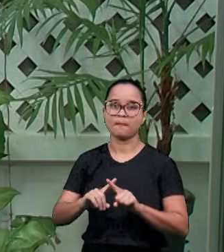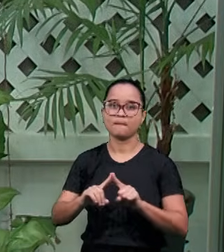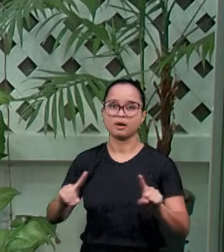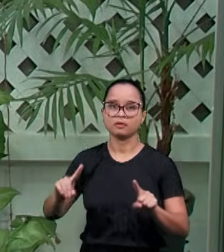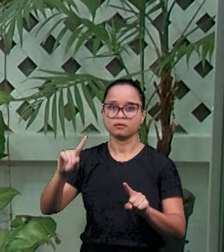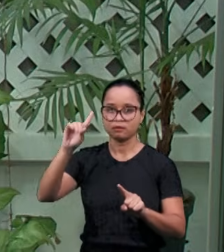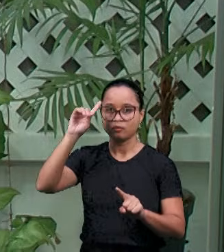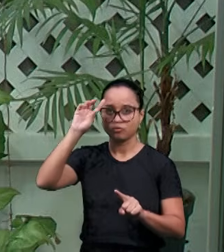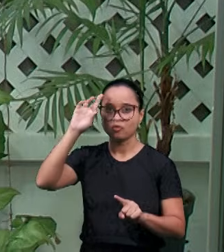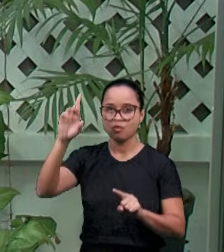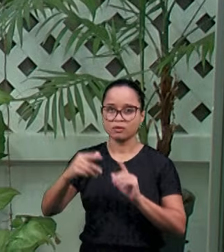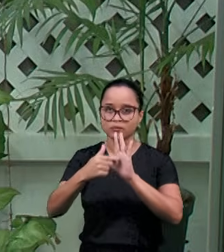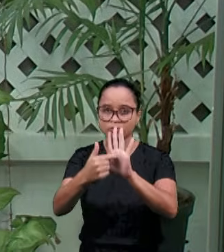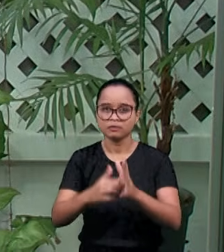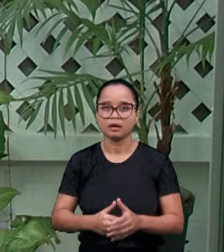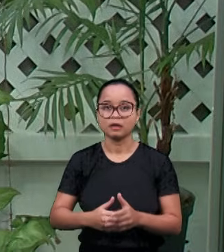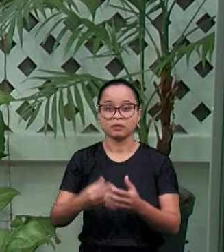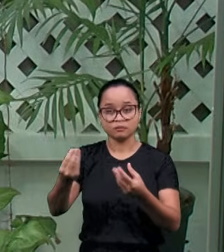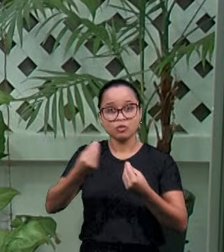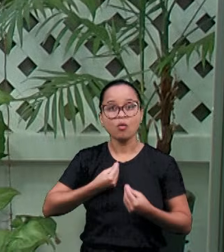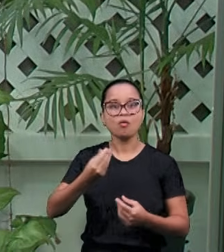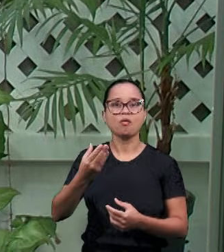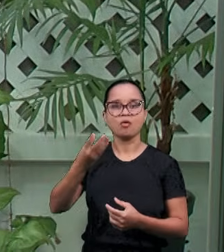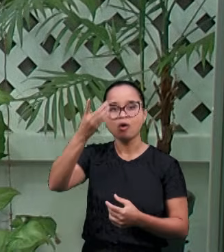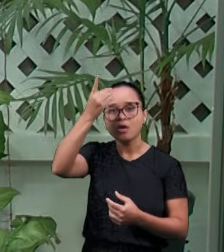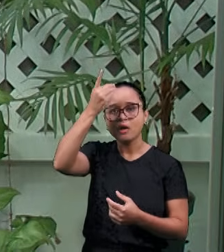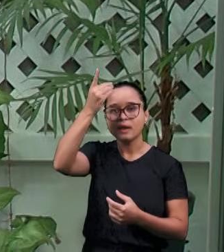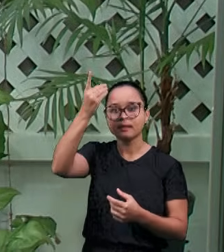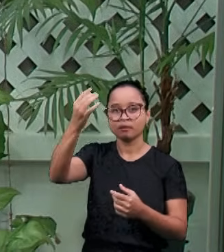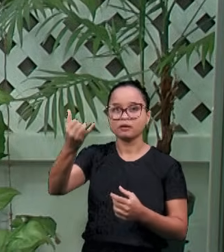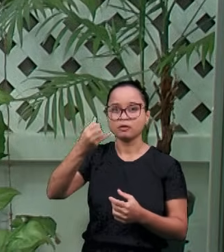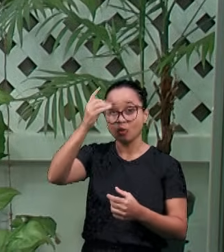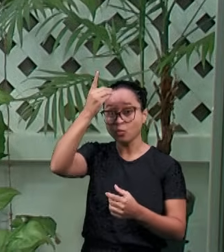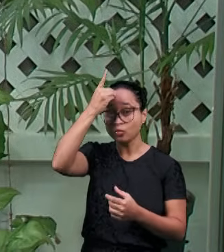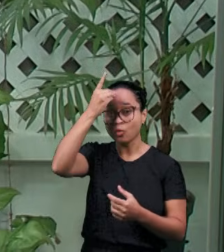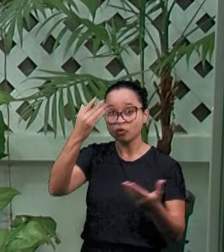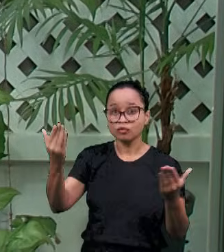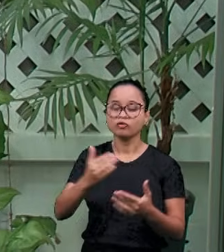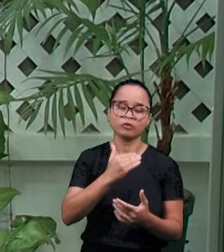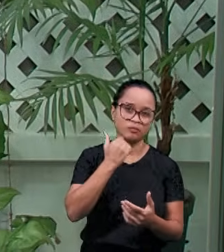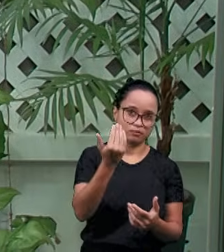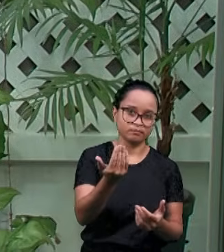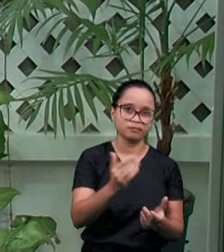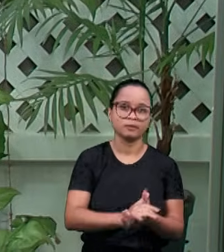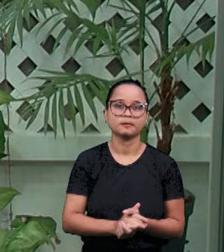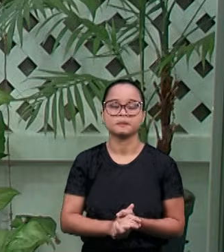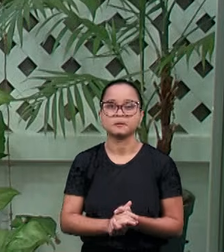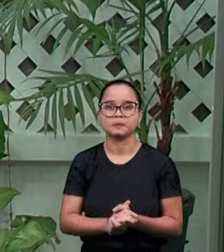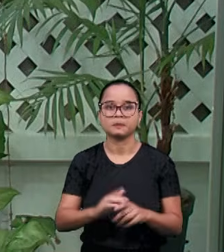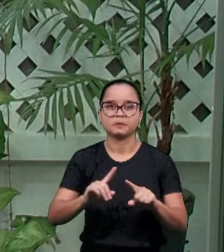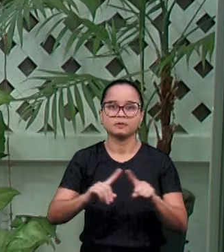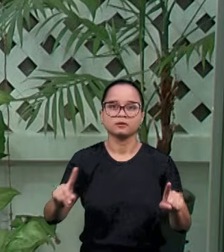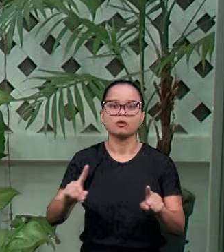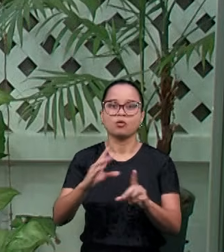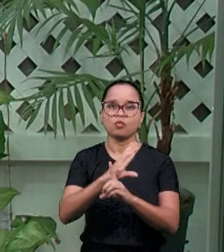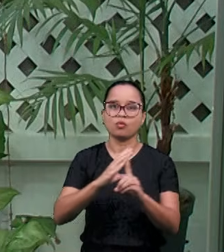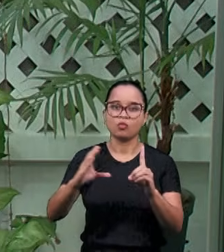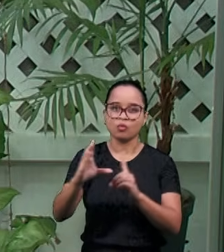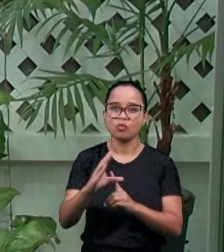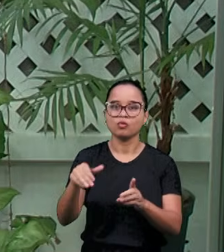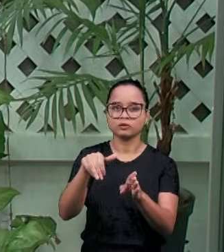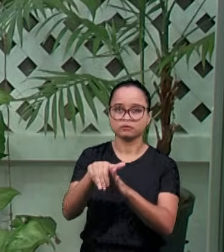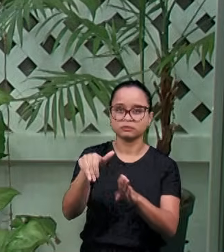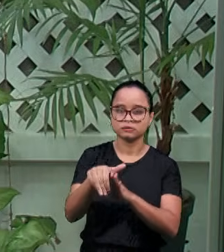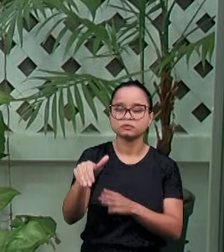donné. Et elle est partie pour le Seigneur aujourd'hui. Le culte sera possiblement de l'orientation de l'église